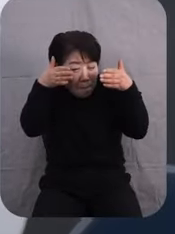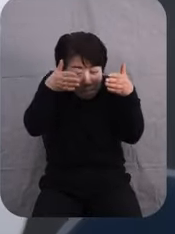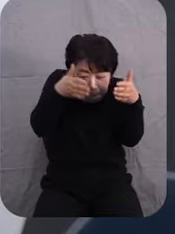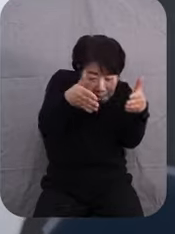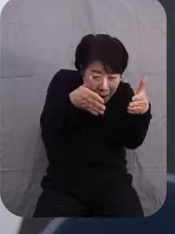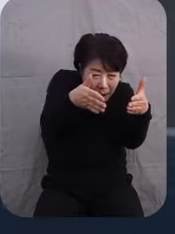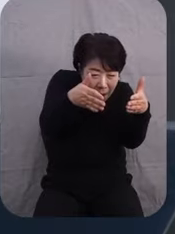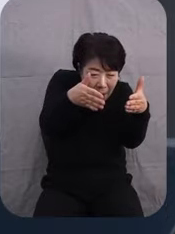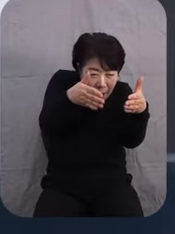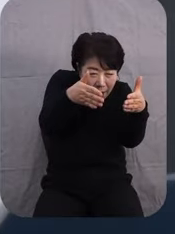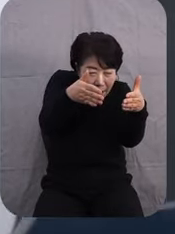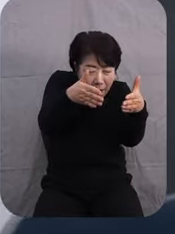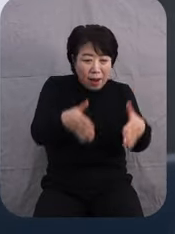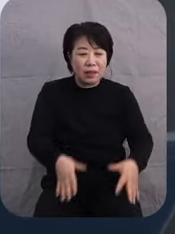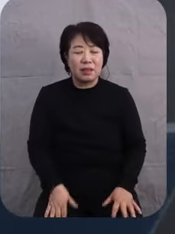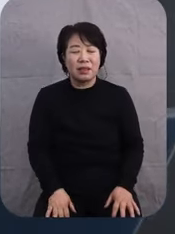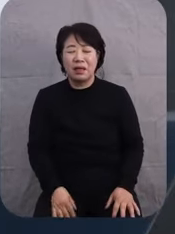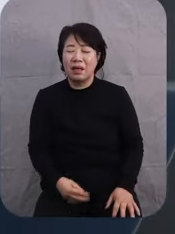억울하다!